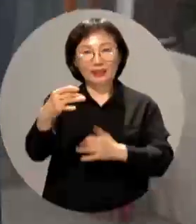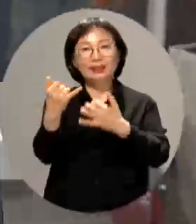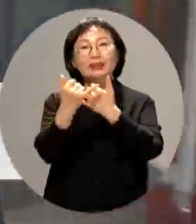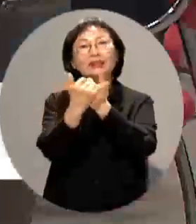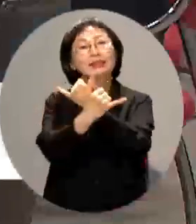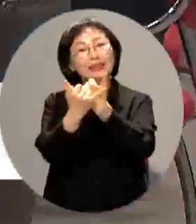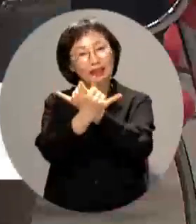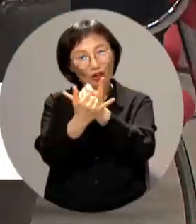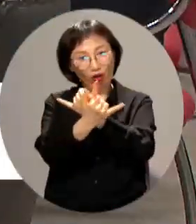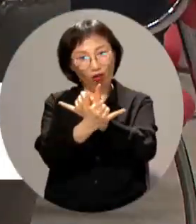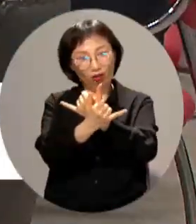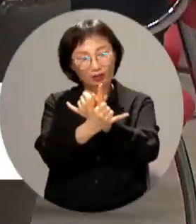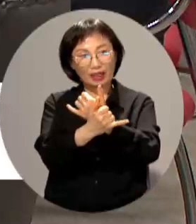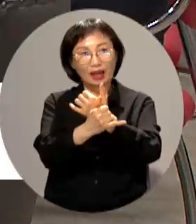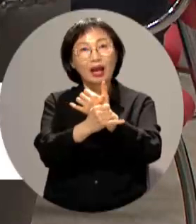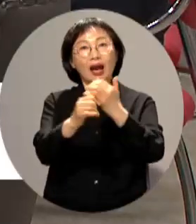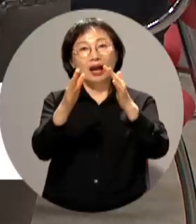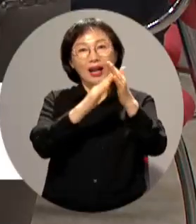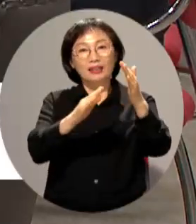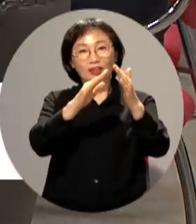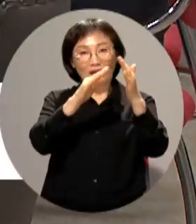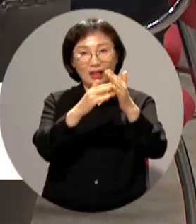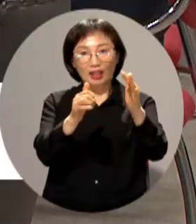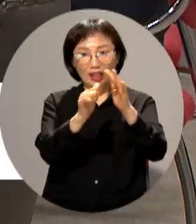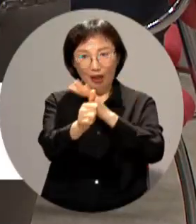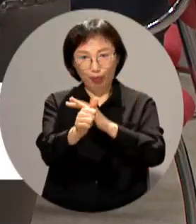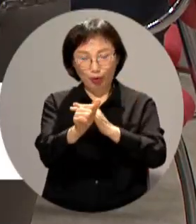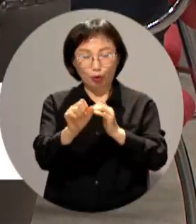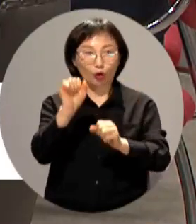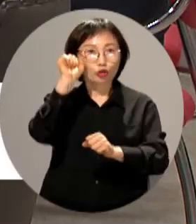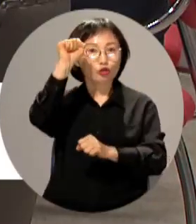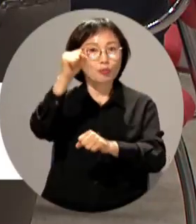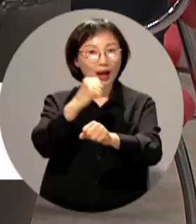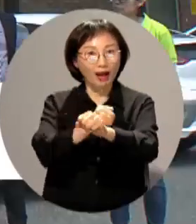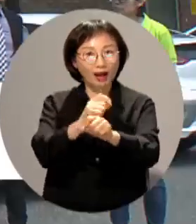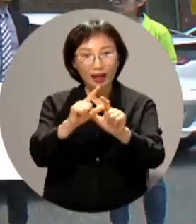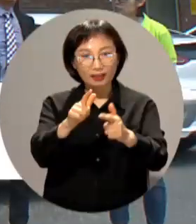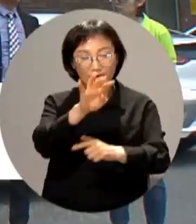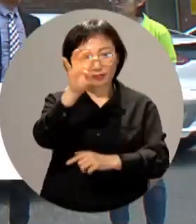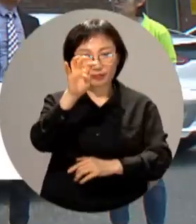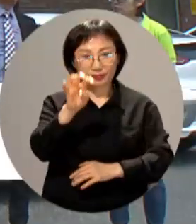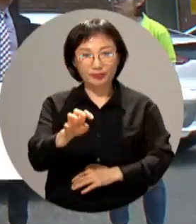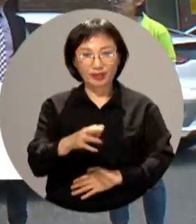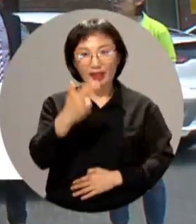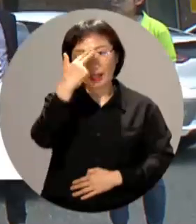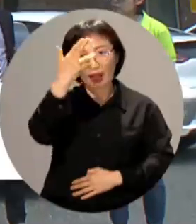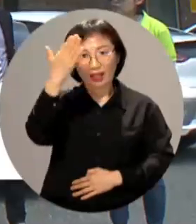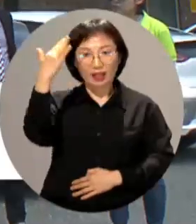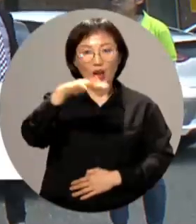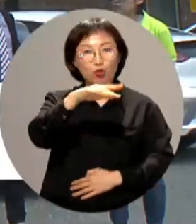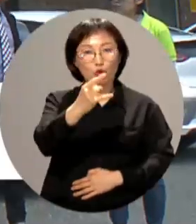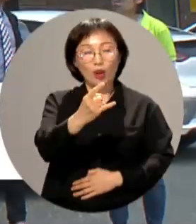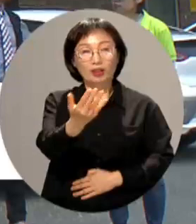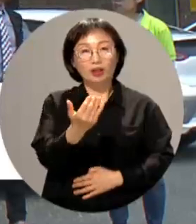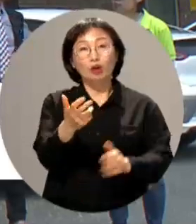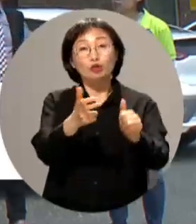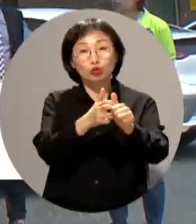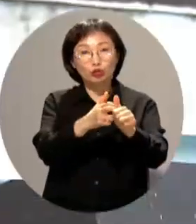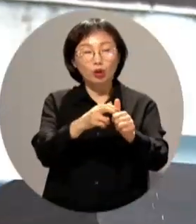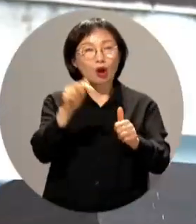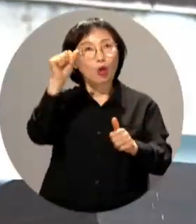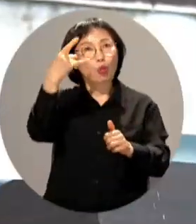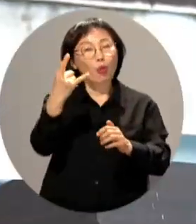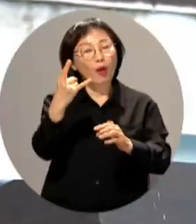버려서 가문의 대표로 설욕 전에 나선 것 아니냐는 말이 나옵니다 과거 최 정 군수가 뇌혈관 질환으로